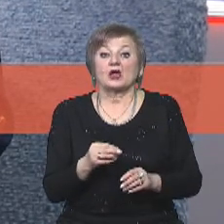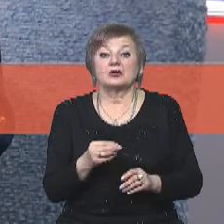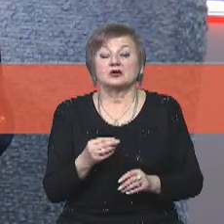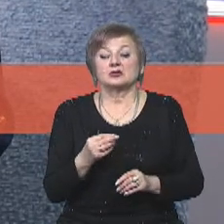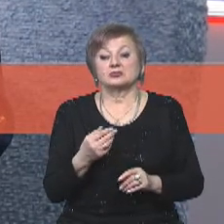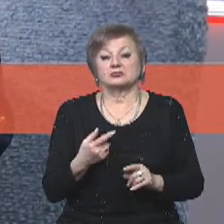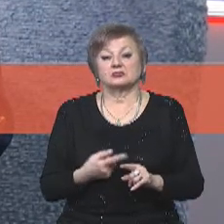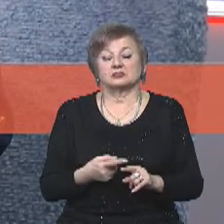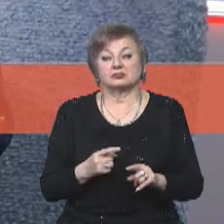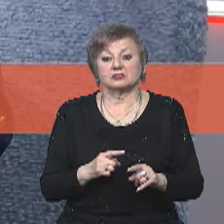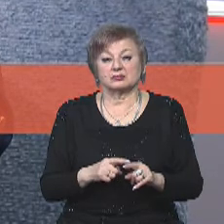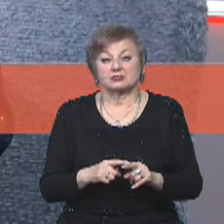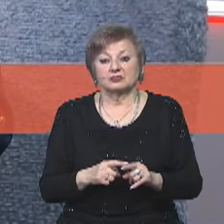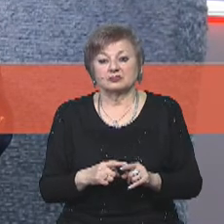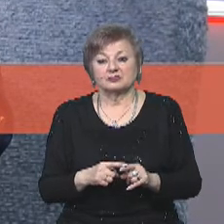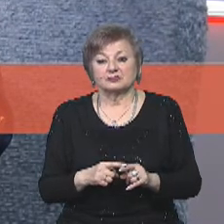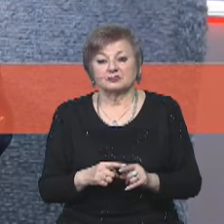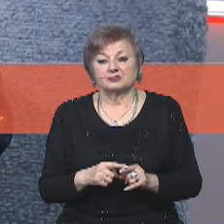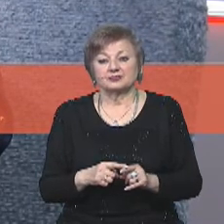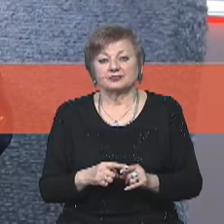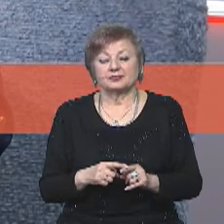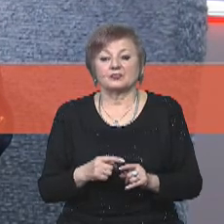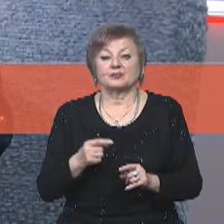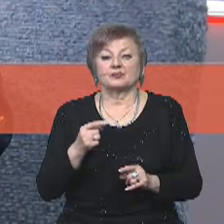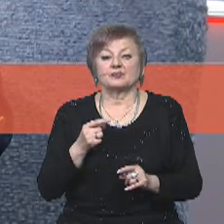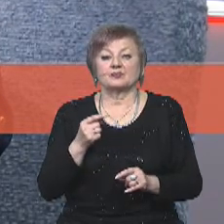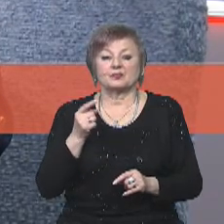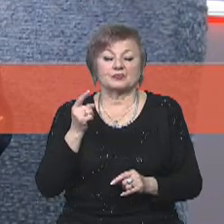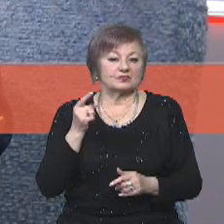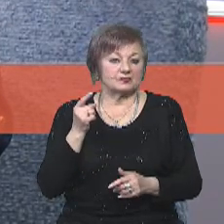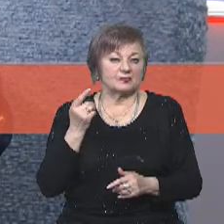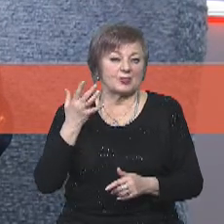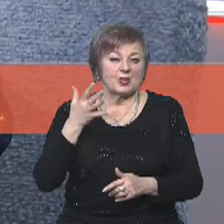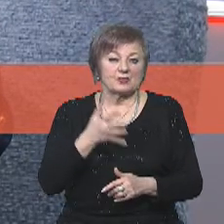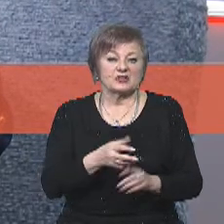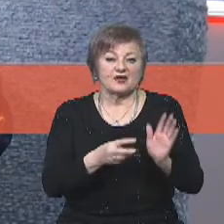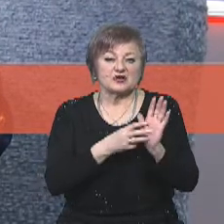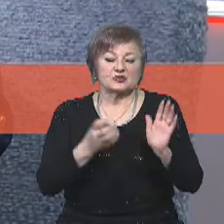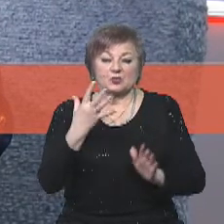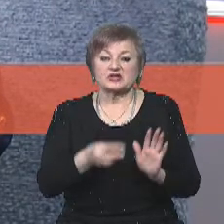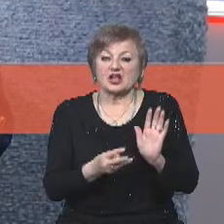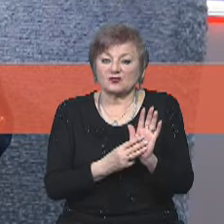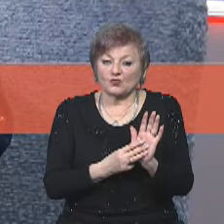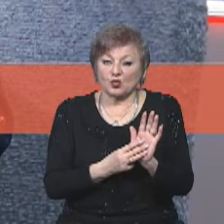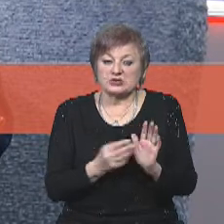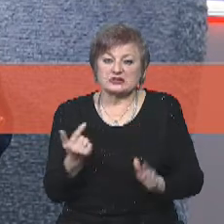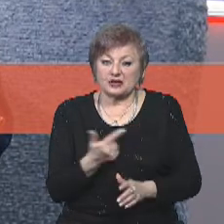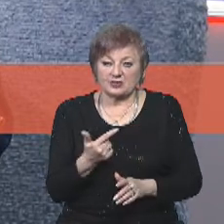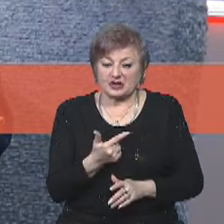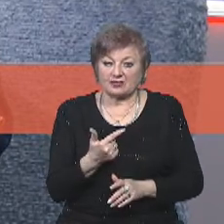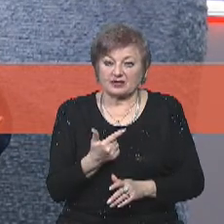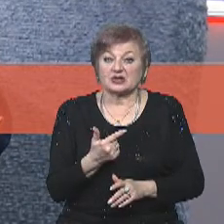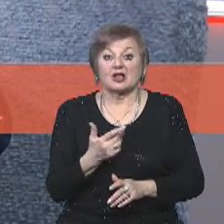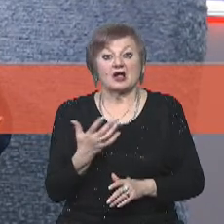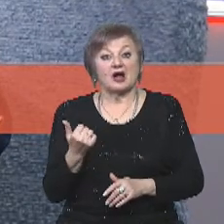газу, коштувало тисячу кубів, да? 5878 гривень 80